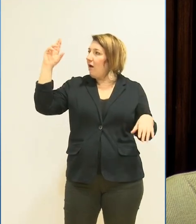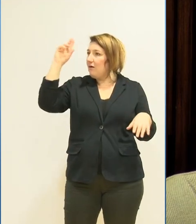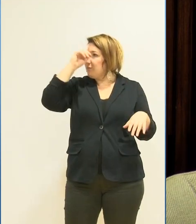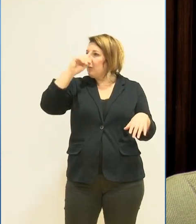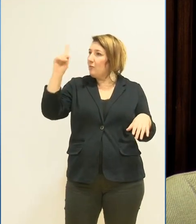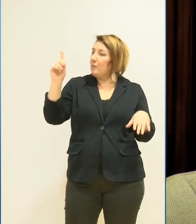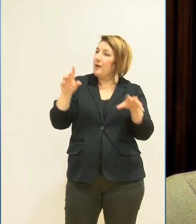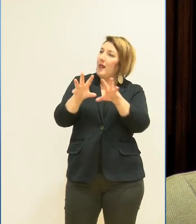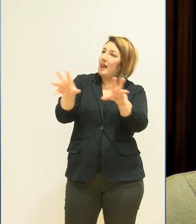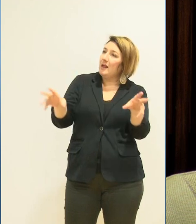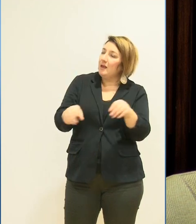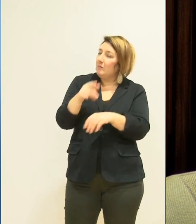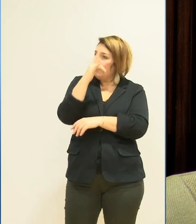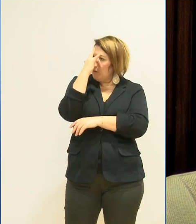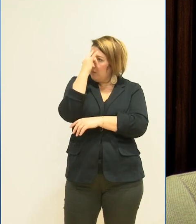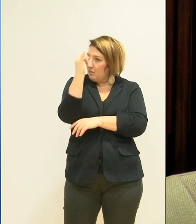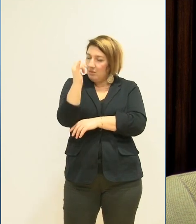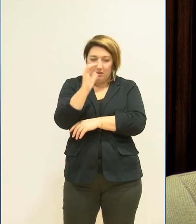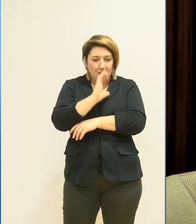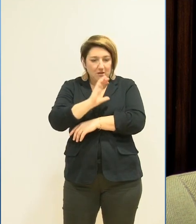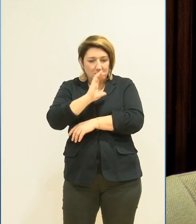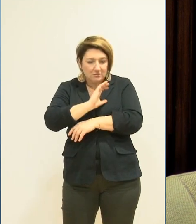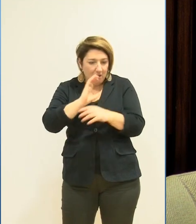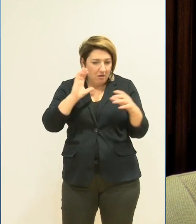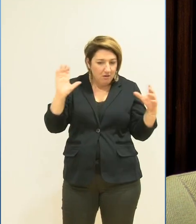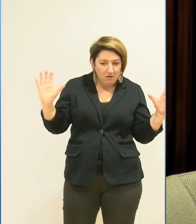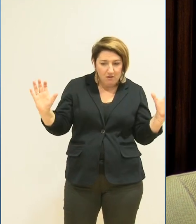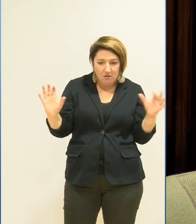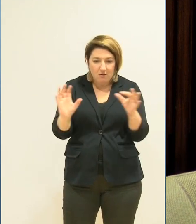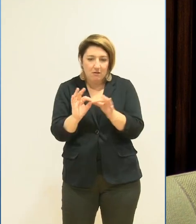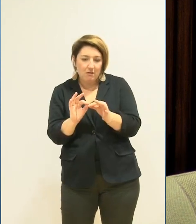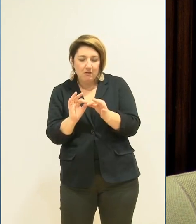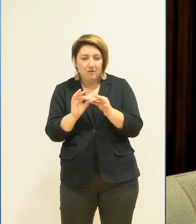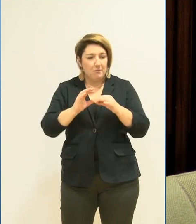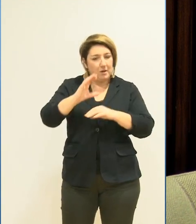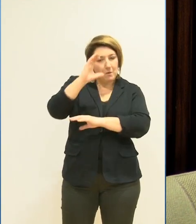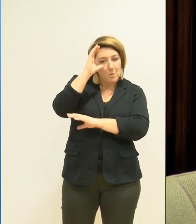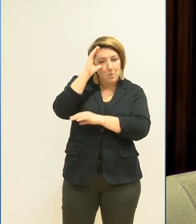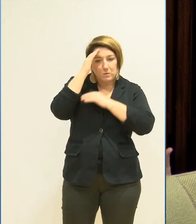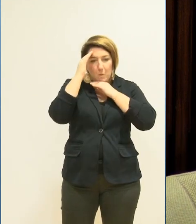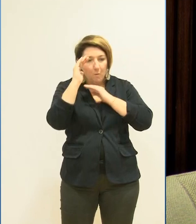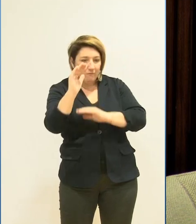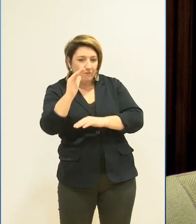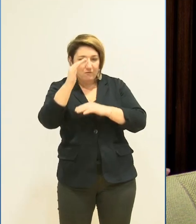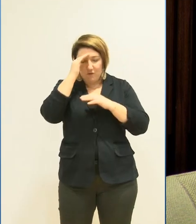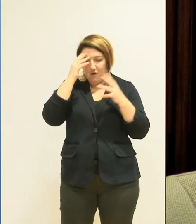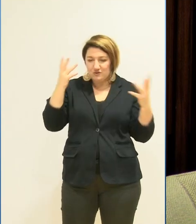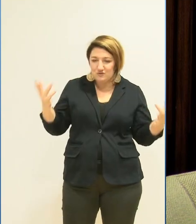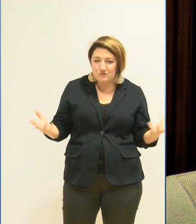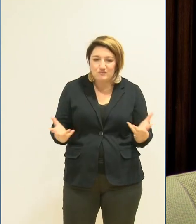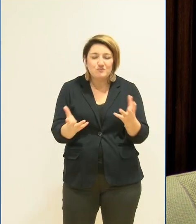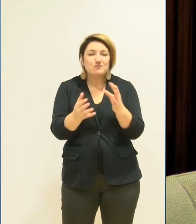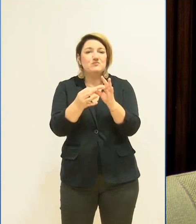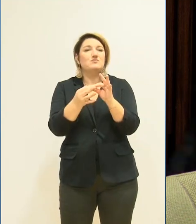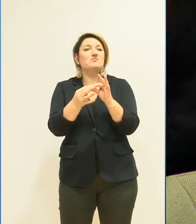à concilier et non opposé les intérêts des uns et des autres à rétablir un climat d'écouté de confiance à rêver